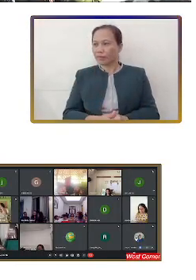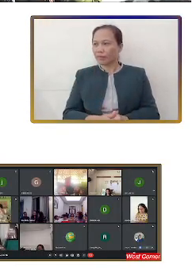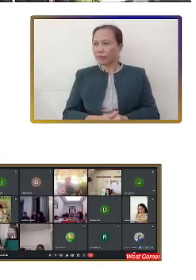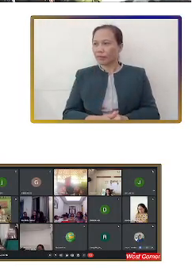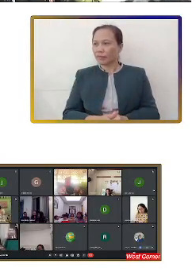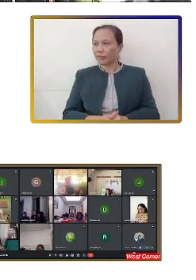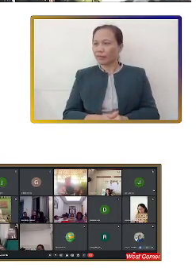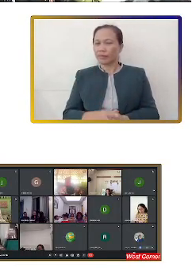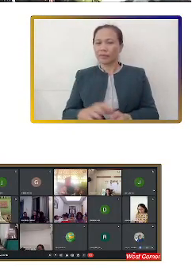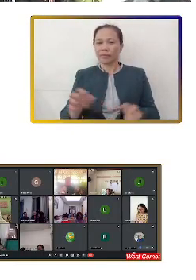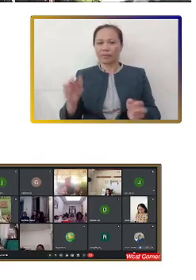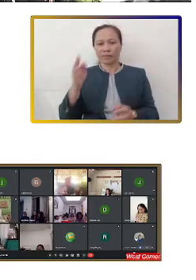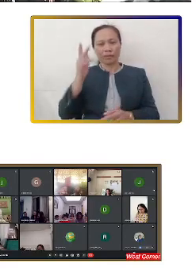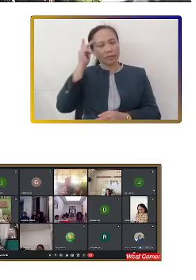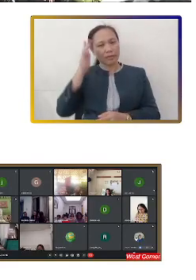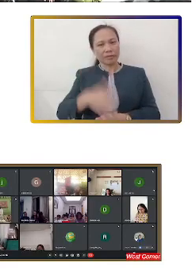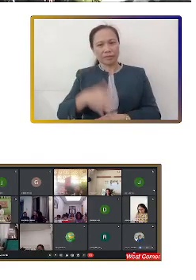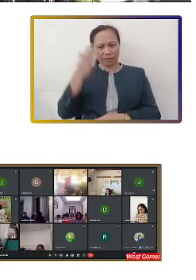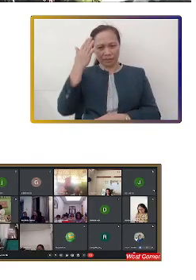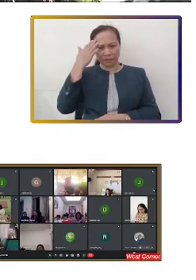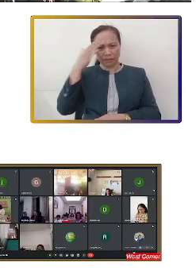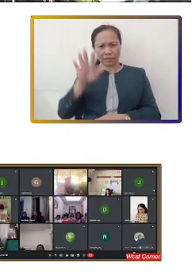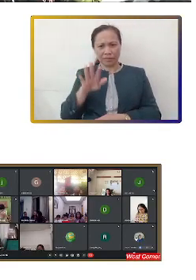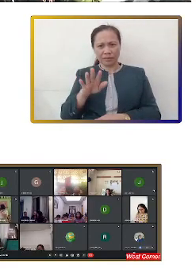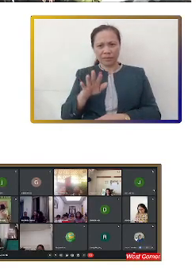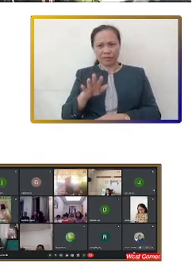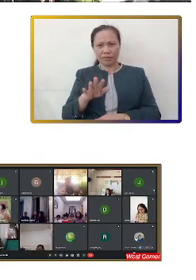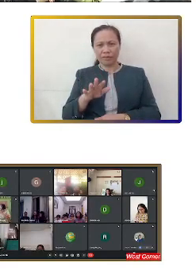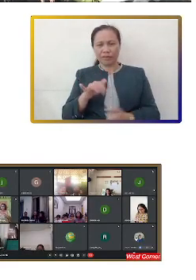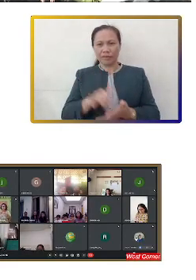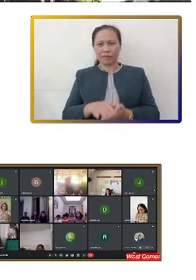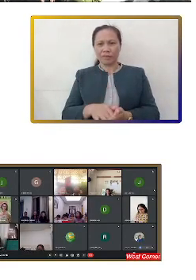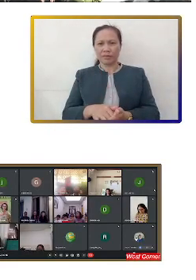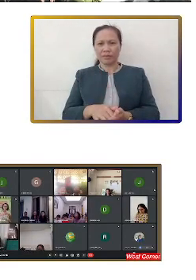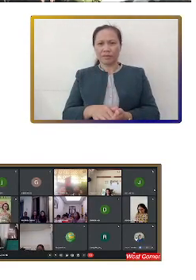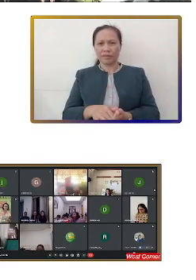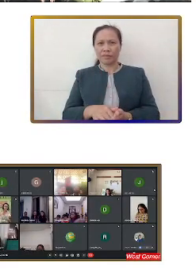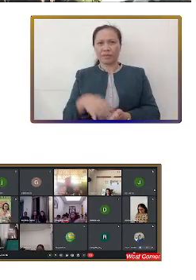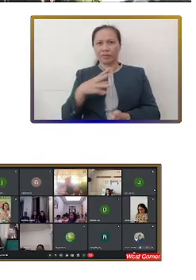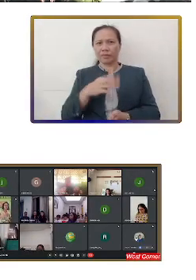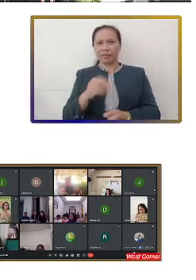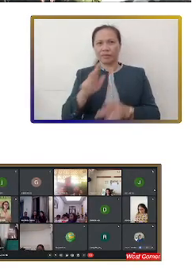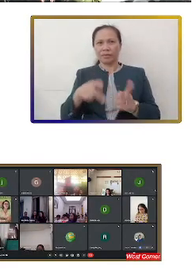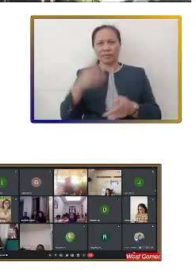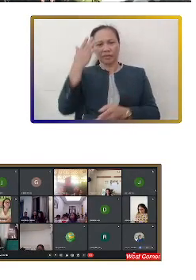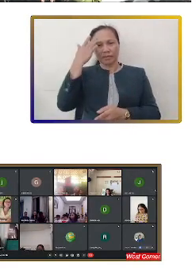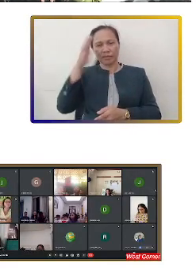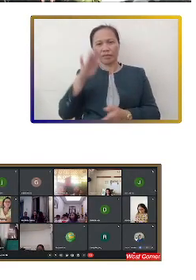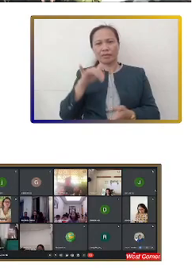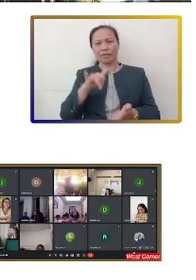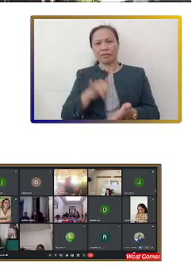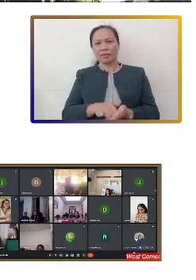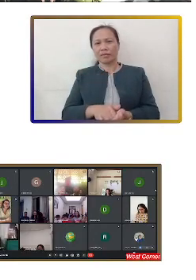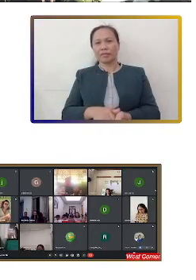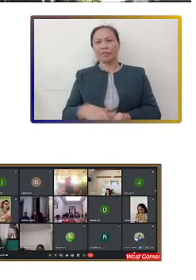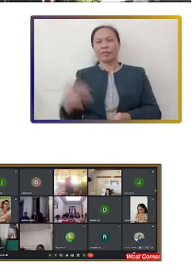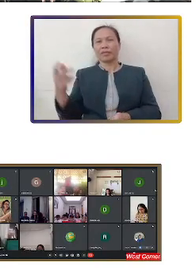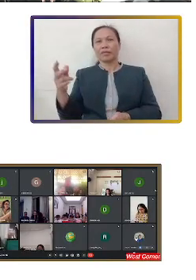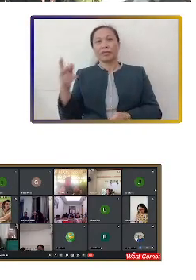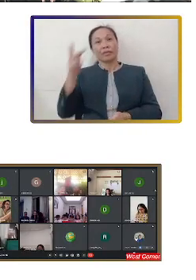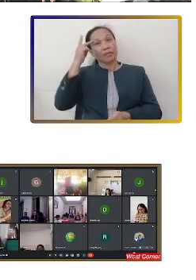lamang siyang kaalam-alam na may pinipreserve pala na katuruan ng Diyos na inilagay ng Diyos sa isipan ng